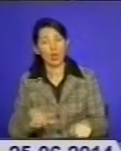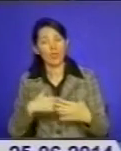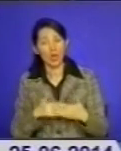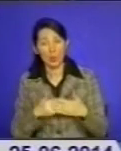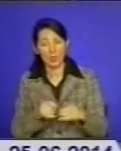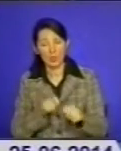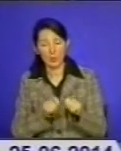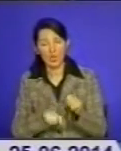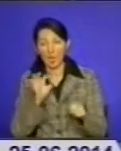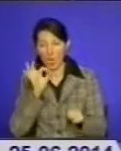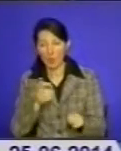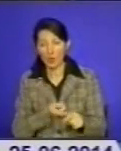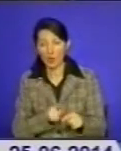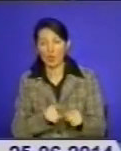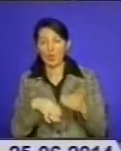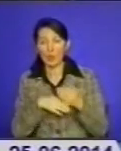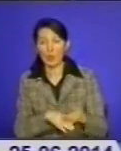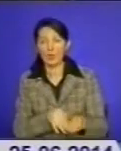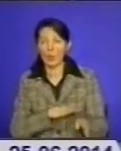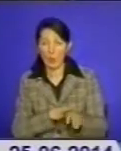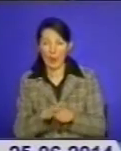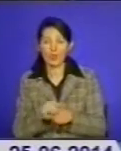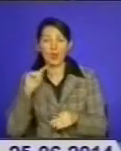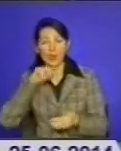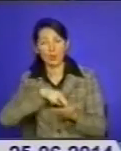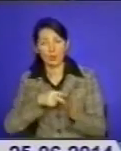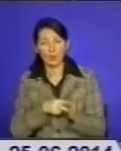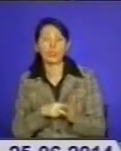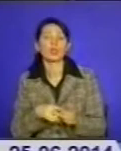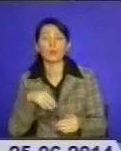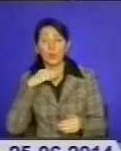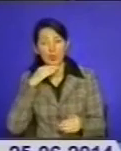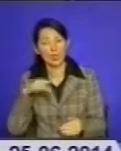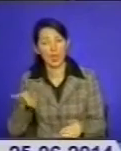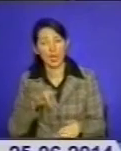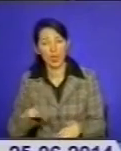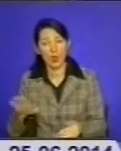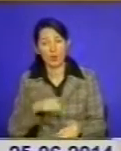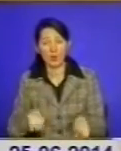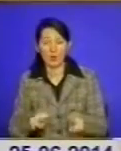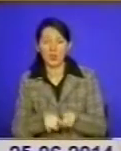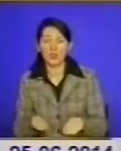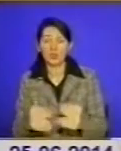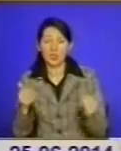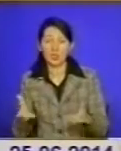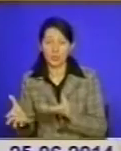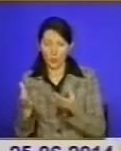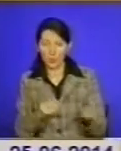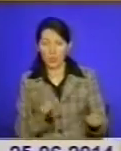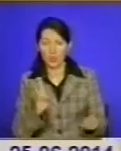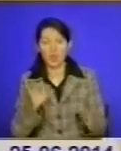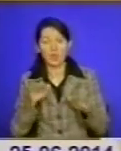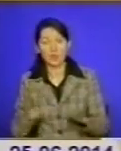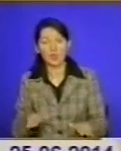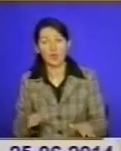це сприятиме певній економічній самодостатності регіонів та збільшить громадський вплив на місцеву владу. Я за.